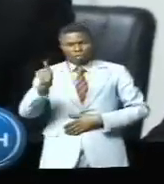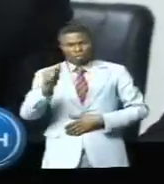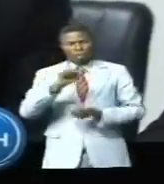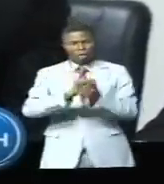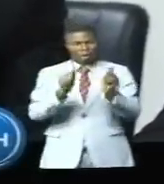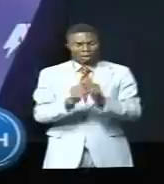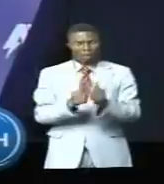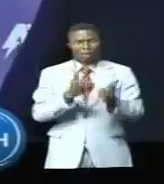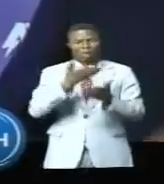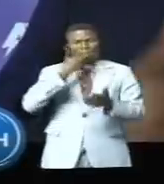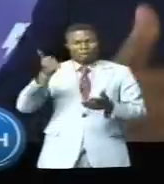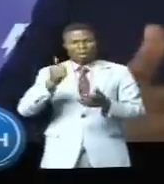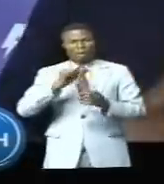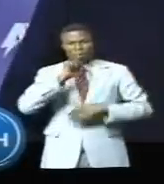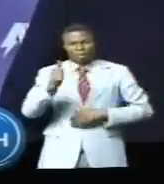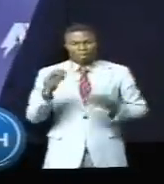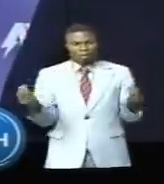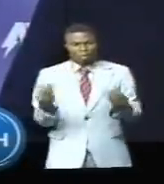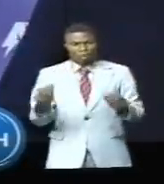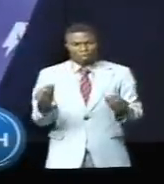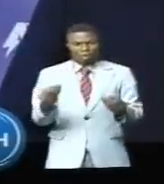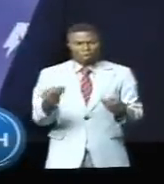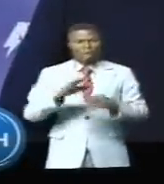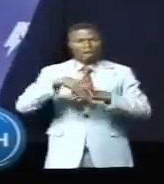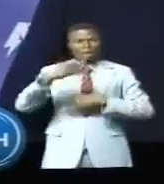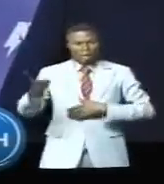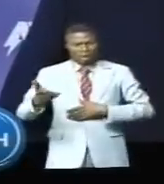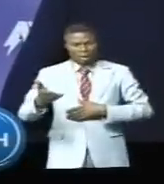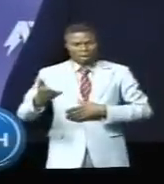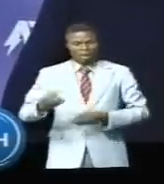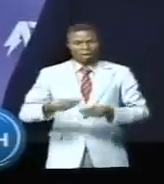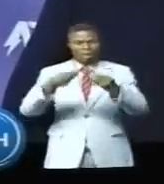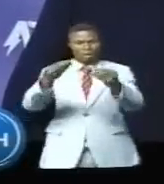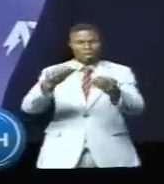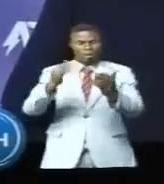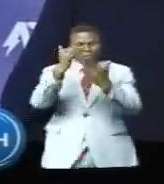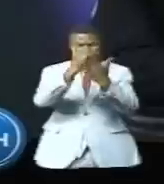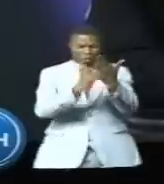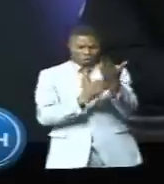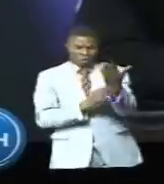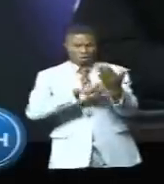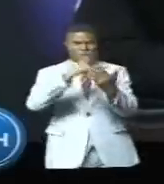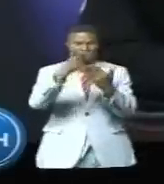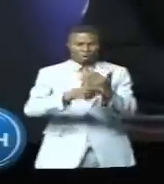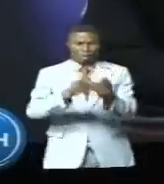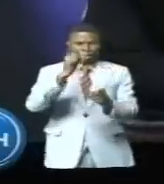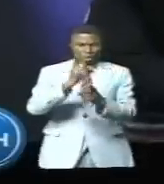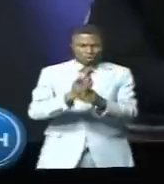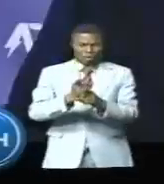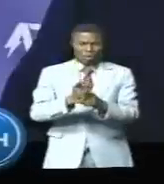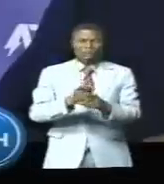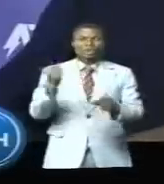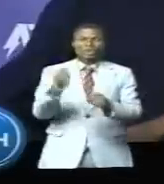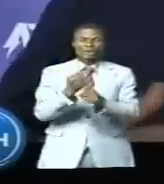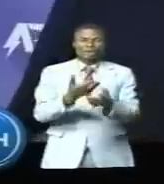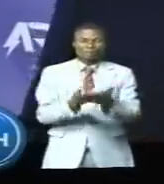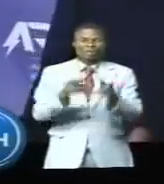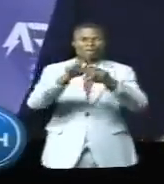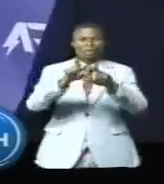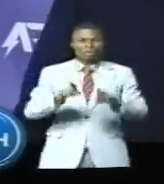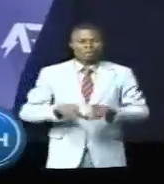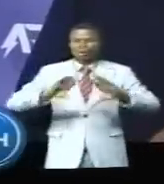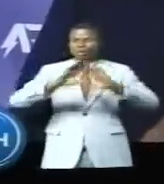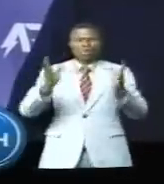lendemains meilleurs. Parce que par la suite, il va être établi un chronogramme détaillé de la procédure, ainsi que